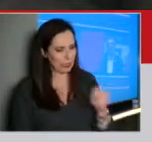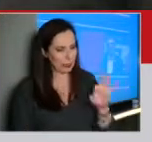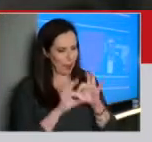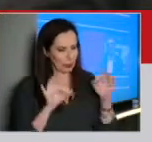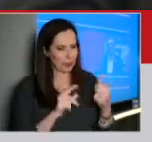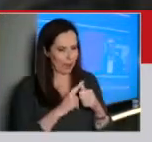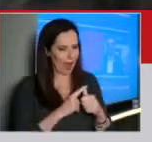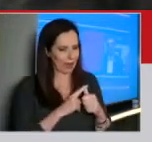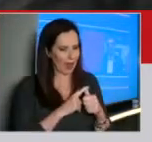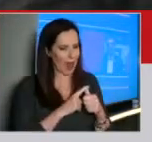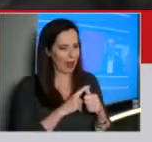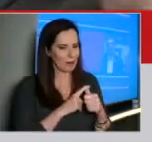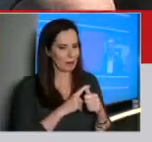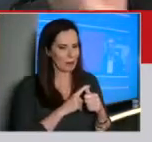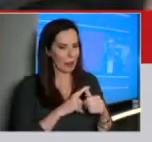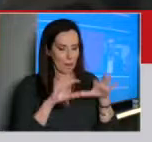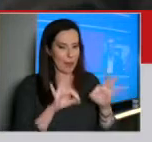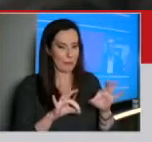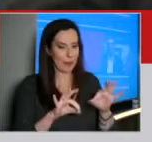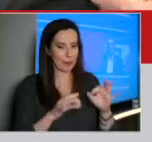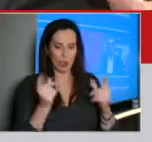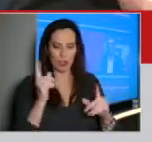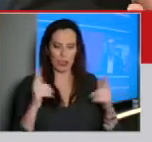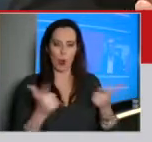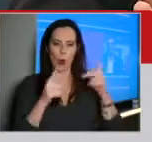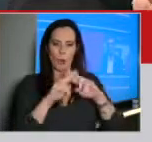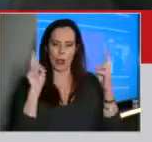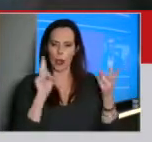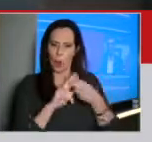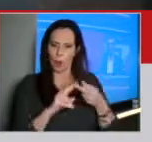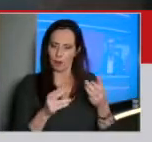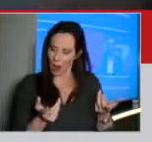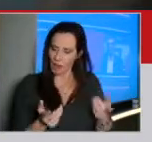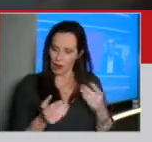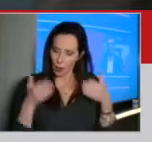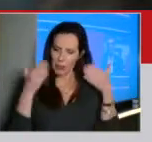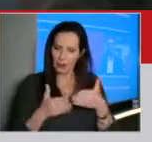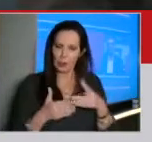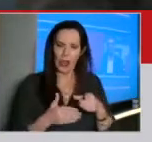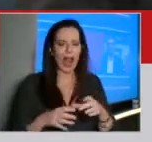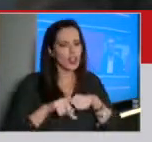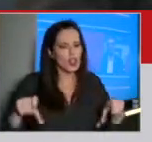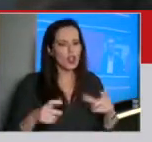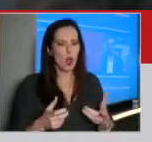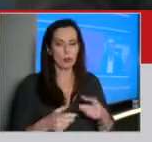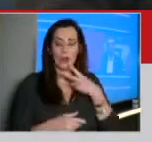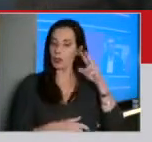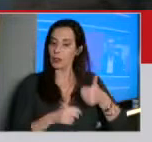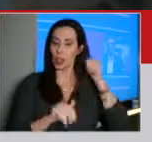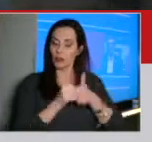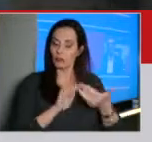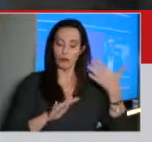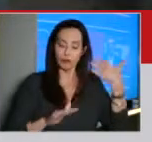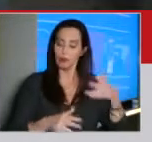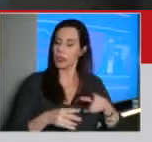שלך, אחד מהם היה באמת את אותם אירועים בינלאומיים, וזה על הכיפק, אבל בוא נתחבר למהות, לתשתיות. הבטיחה השרה בשלב